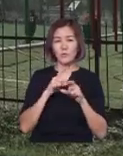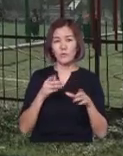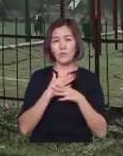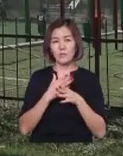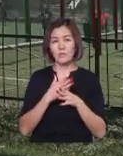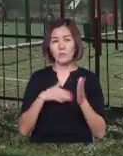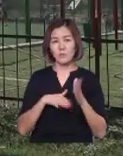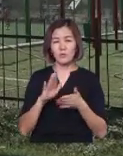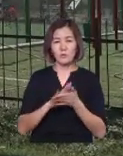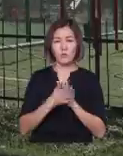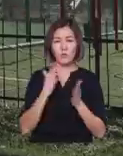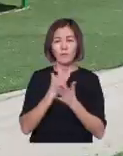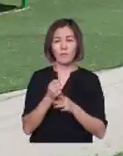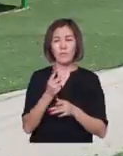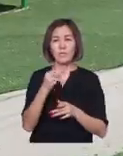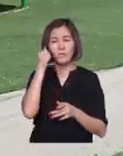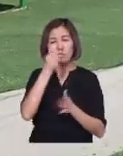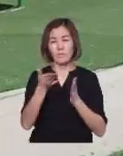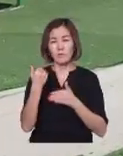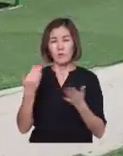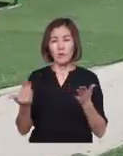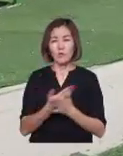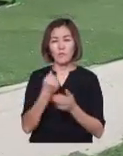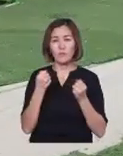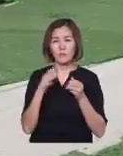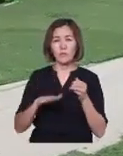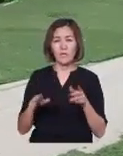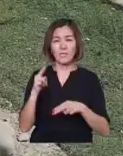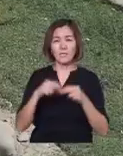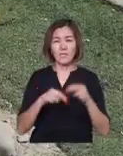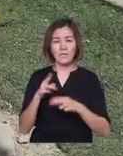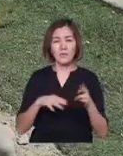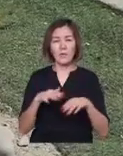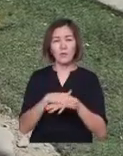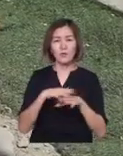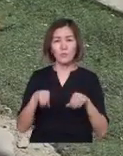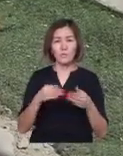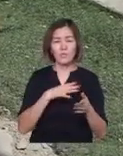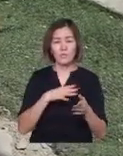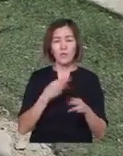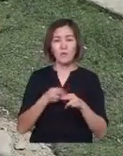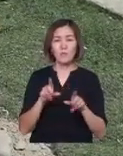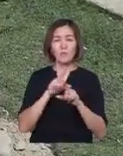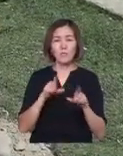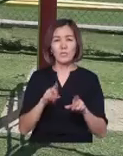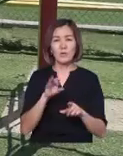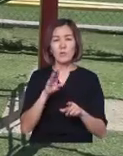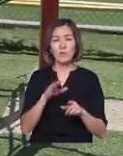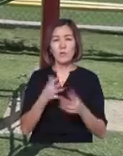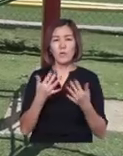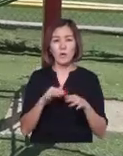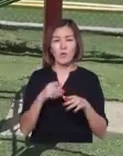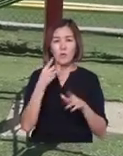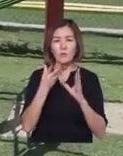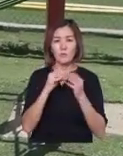жергілікті тұрғындар. Осыдан бірнеше жыл бұрын орталығында заман талабына сай спорт алаңы салынып, тұрғындар игілігіне берілген еді. Бұл нысан қоңырөлеңдік азаматтардың